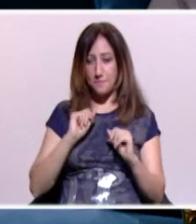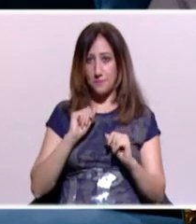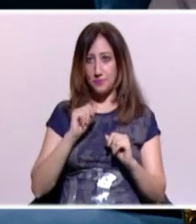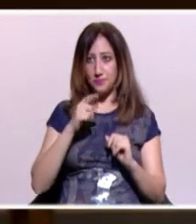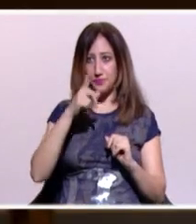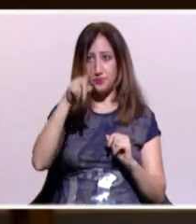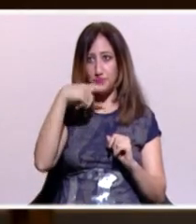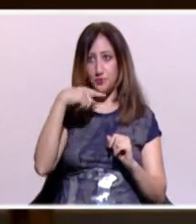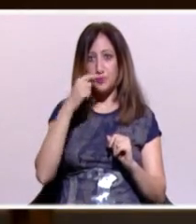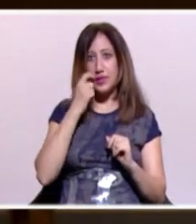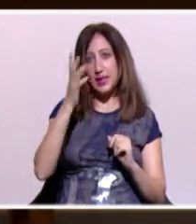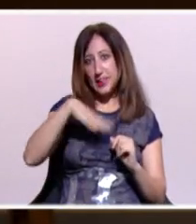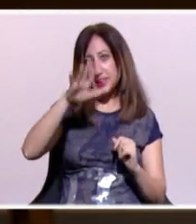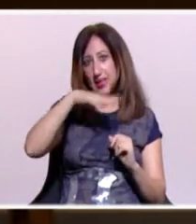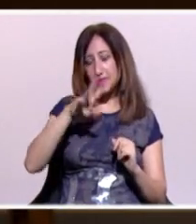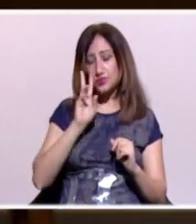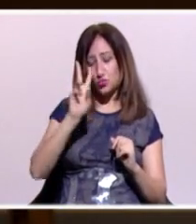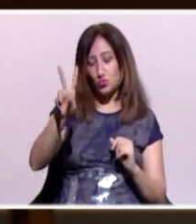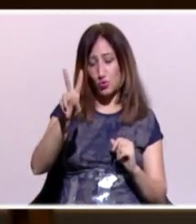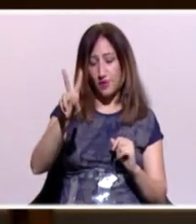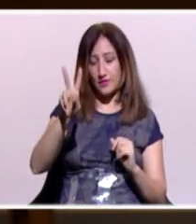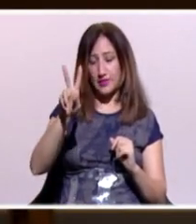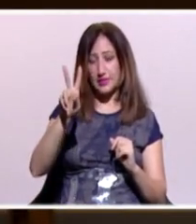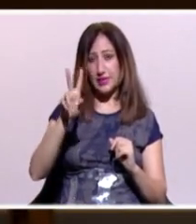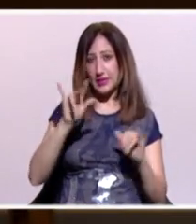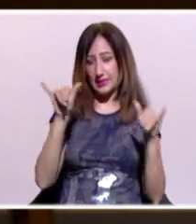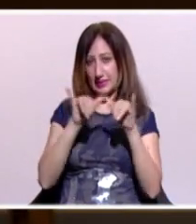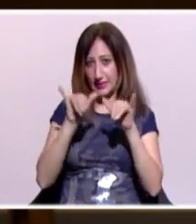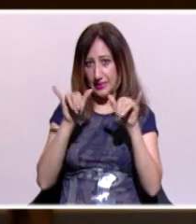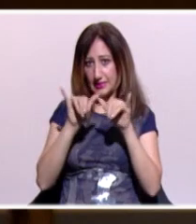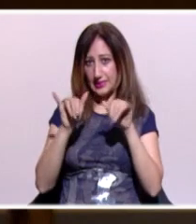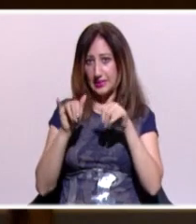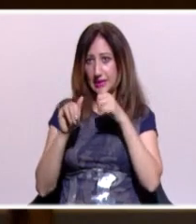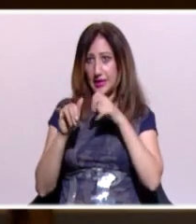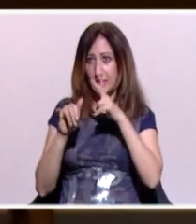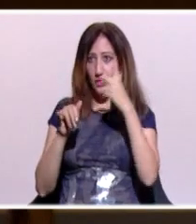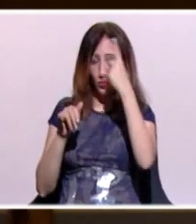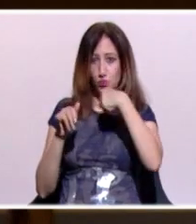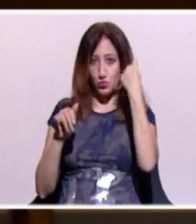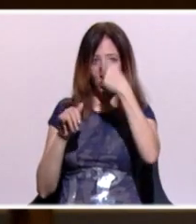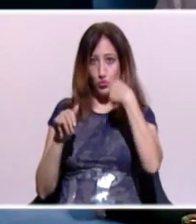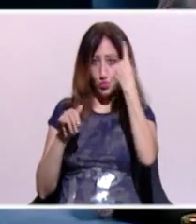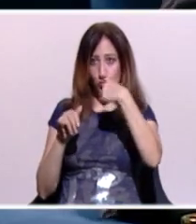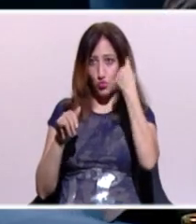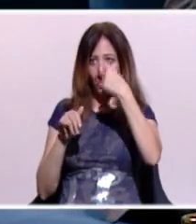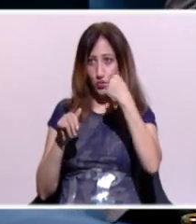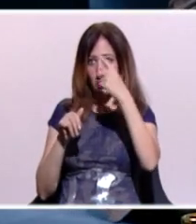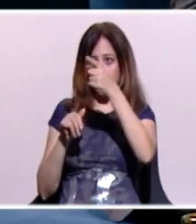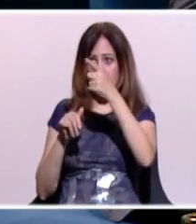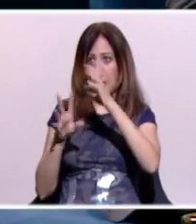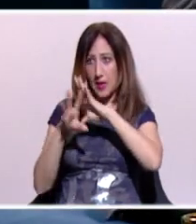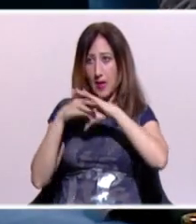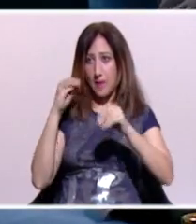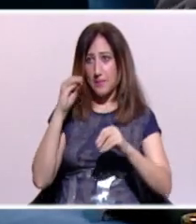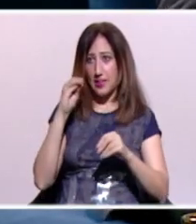اللي هم اللي الناس شافتهم وطلعوا على الميديا. شكلك ما اعرفش مين صاحب الشكل ده، مين صاحب اللوك